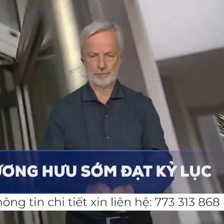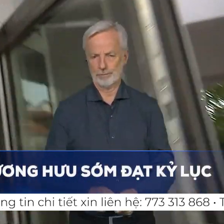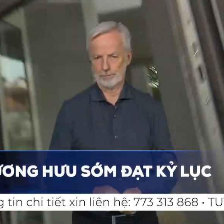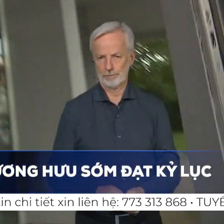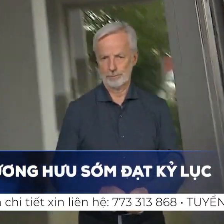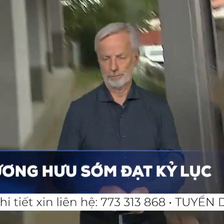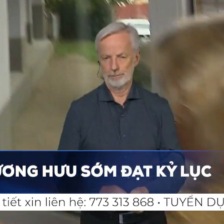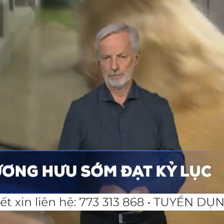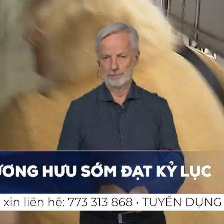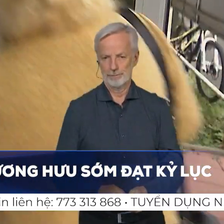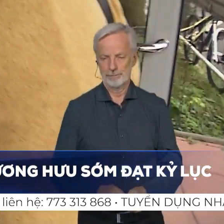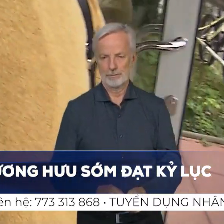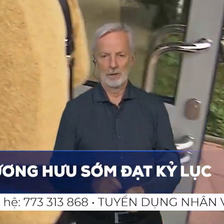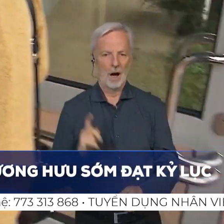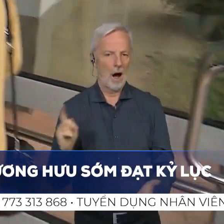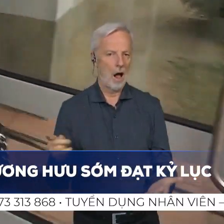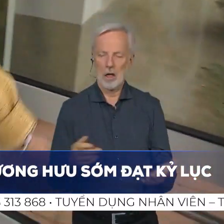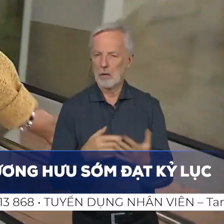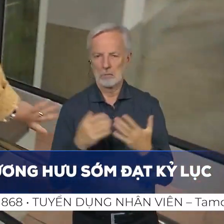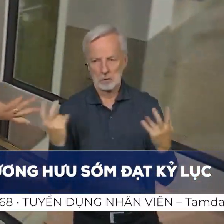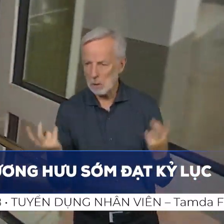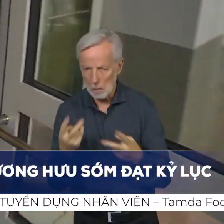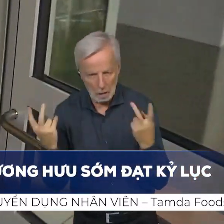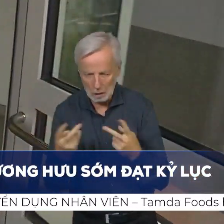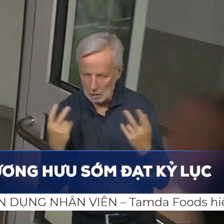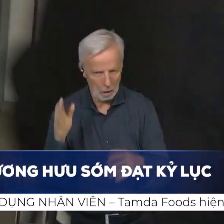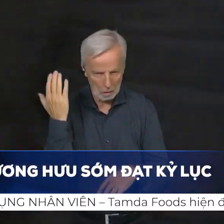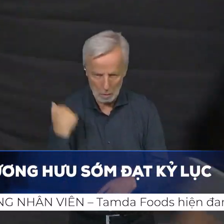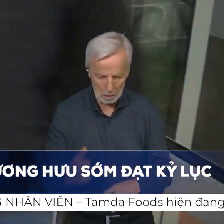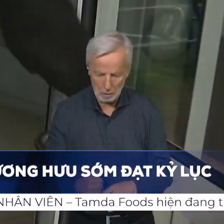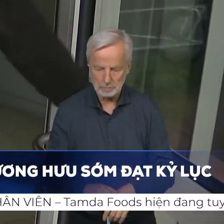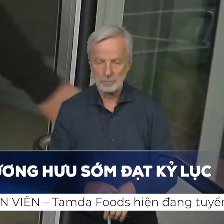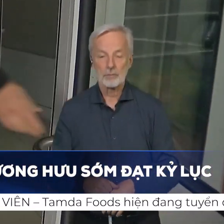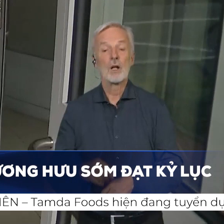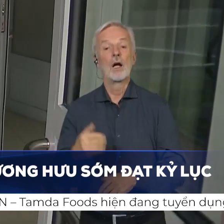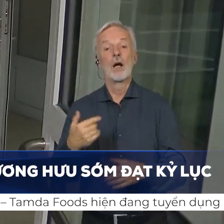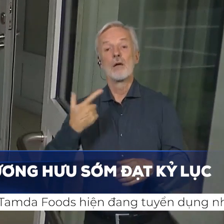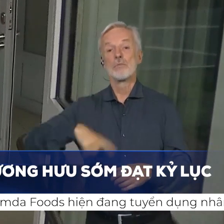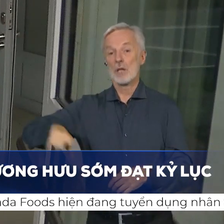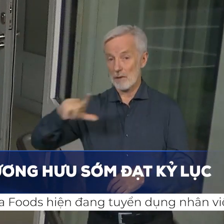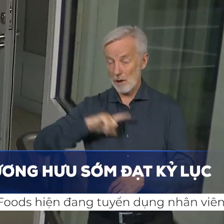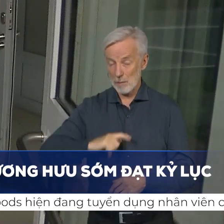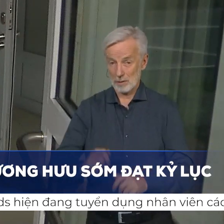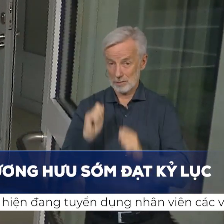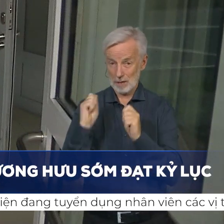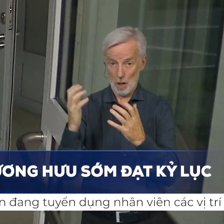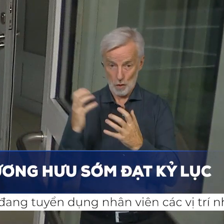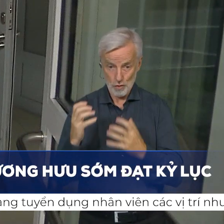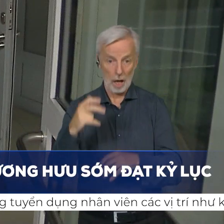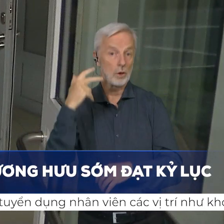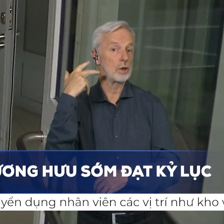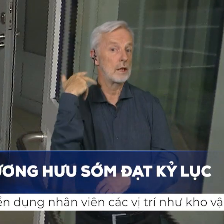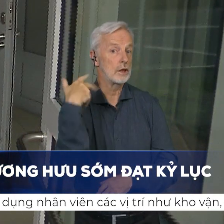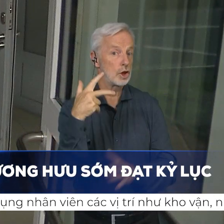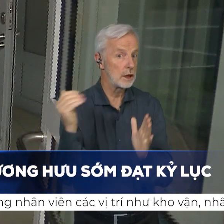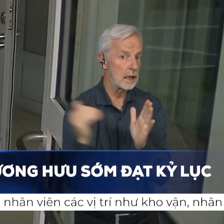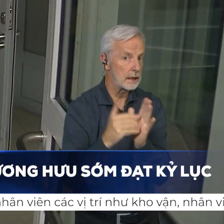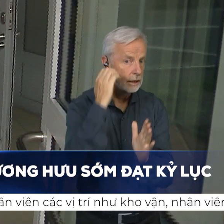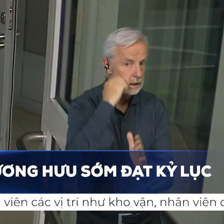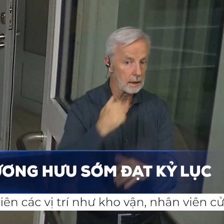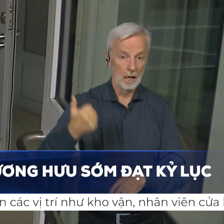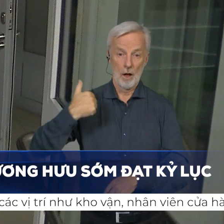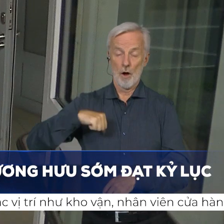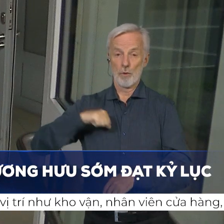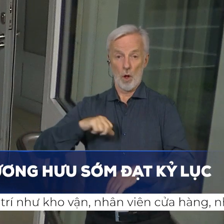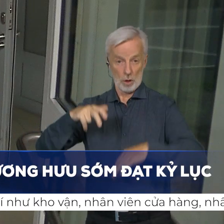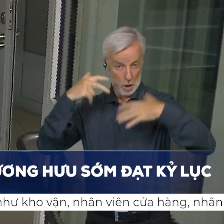tính đến giữa tháng 9 năm nay đã có hơn 86.000 người nộp đơn đăng ký hưởng lương hưu sớm theo các chuyên gia kinh tế người dân đang cố gắng tận